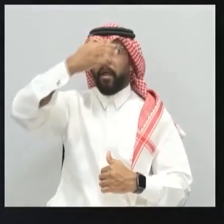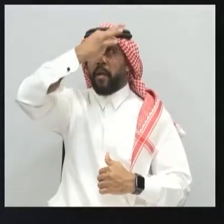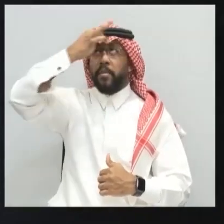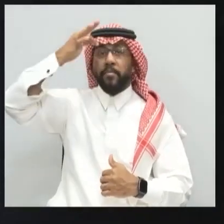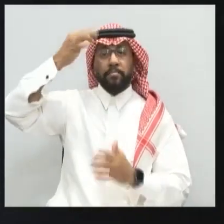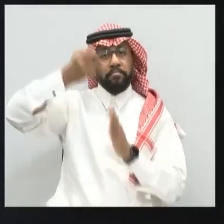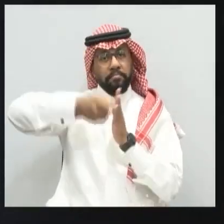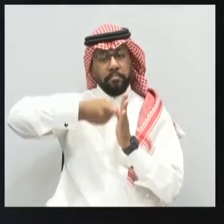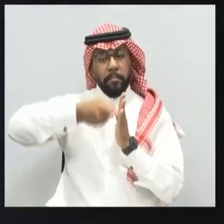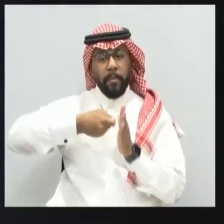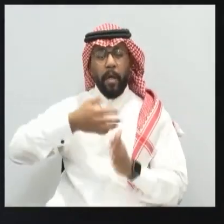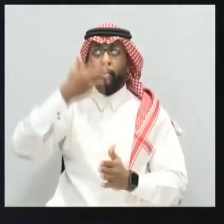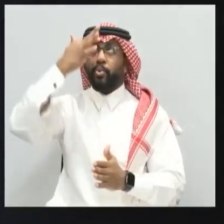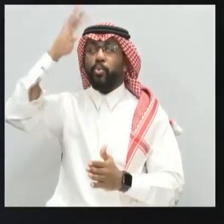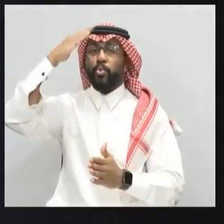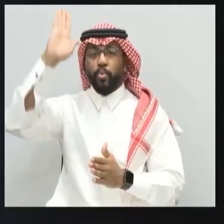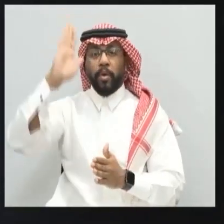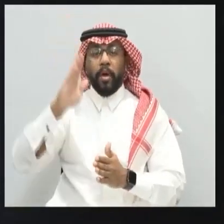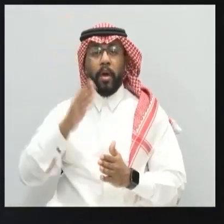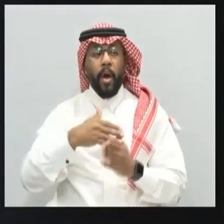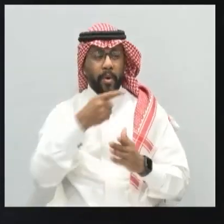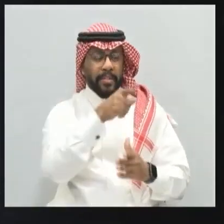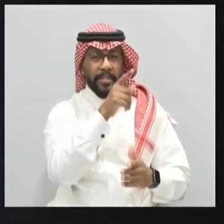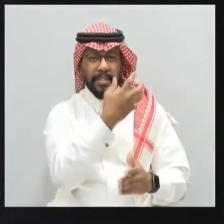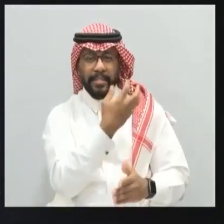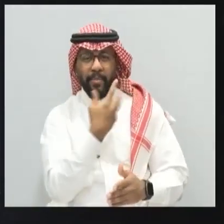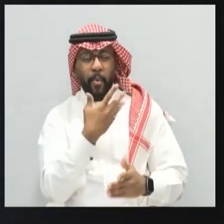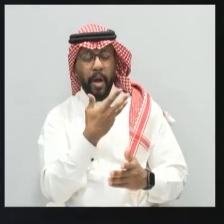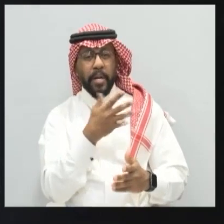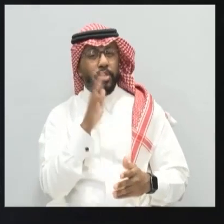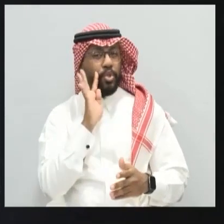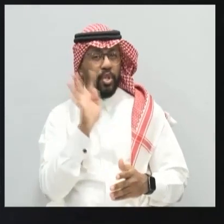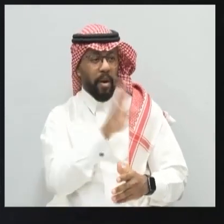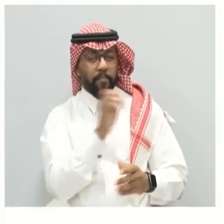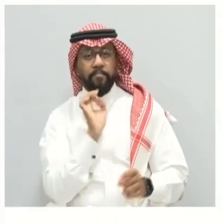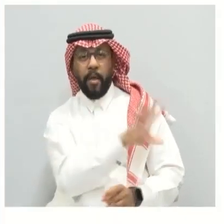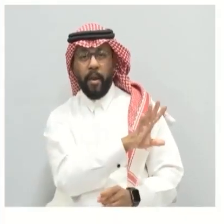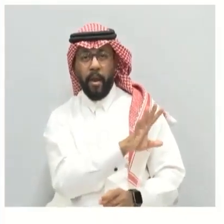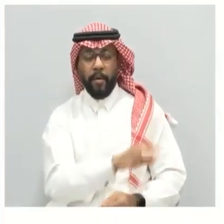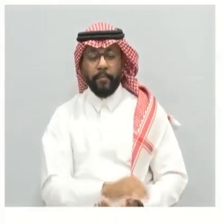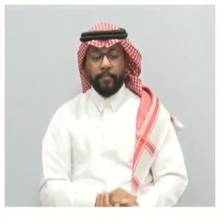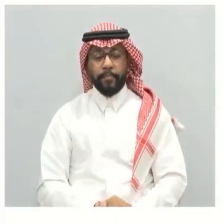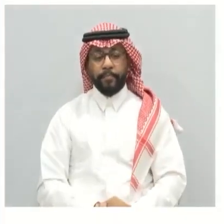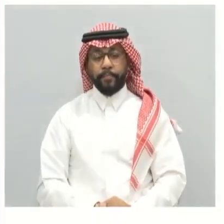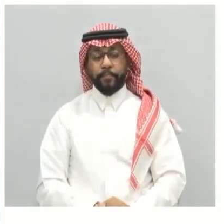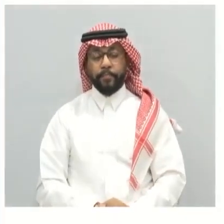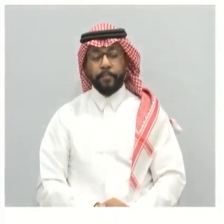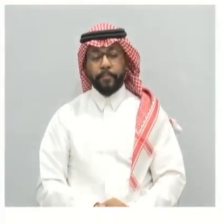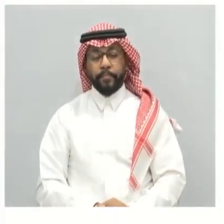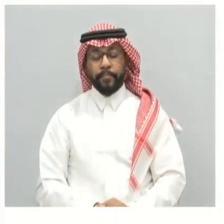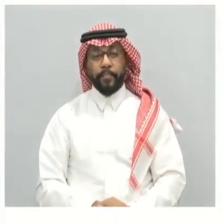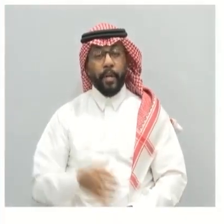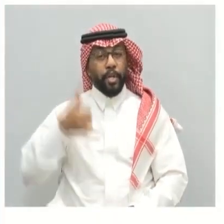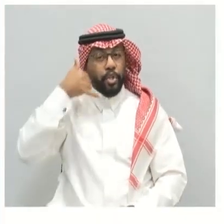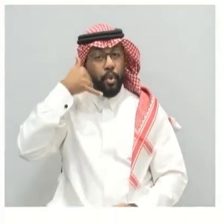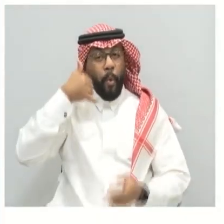خير لك في هذه الوظيفه او ان يصرفها الله عز وجل عنك تلك الوظيفه بعد ذلك